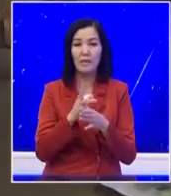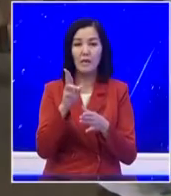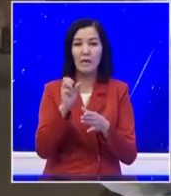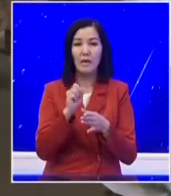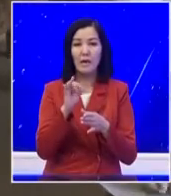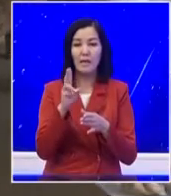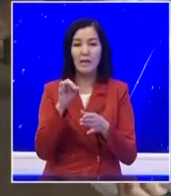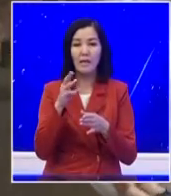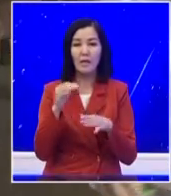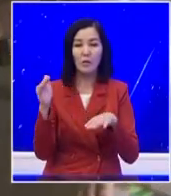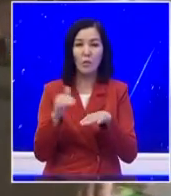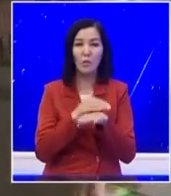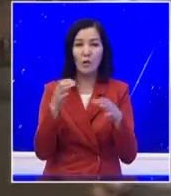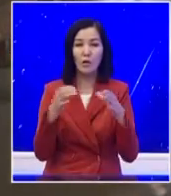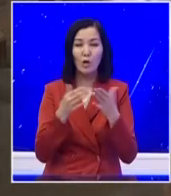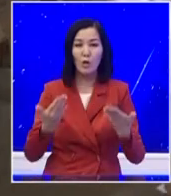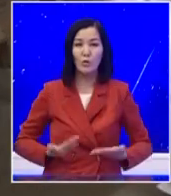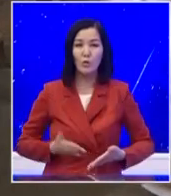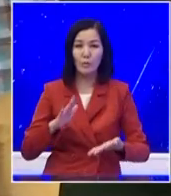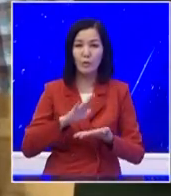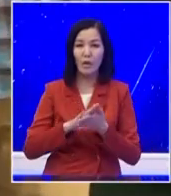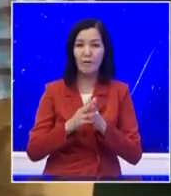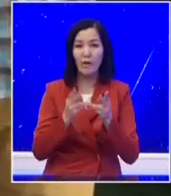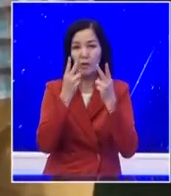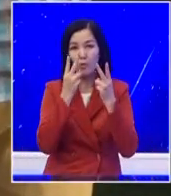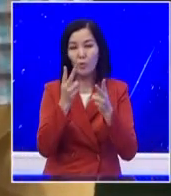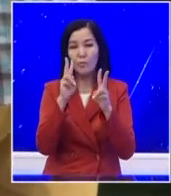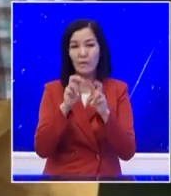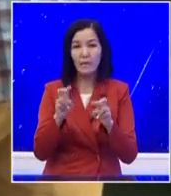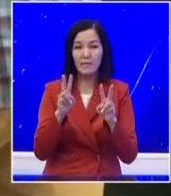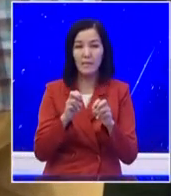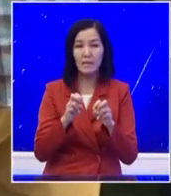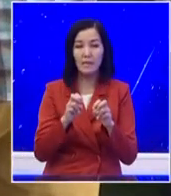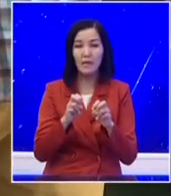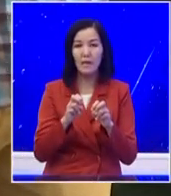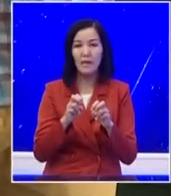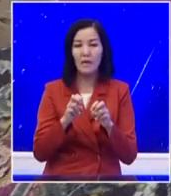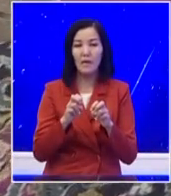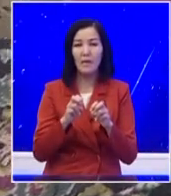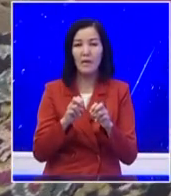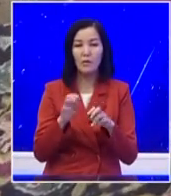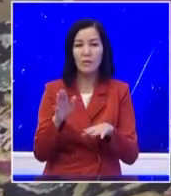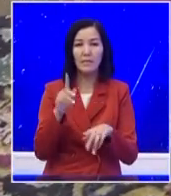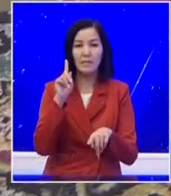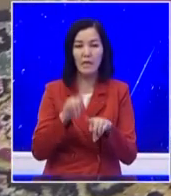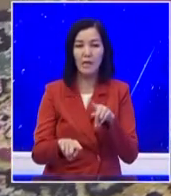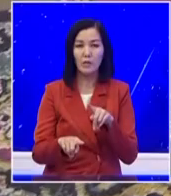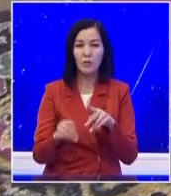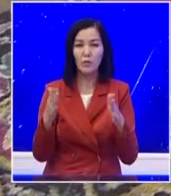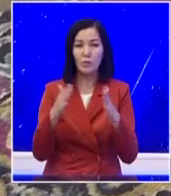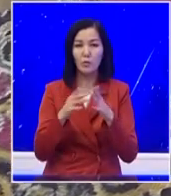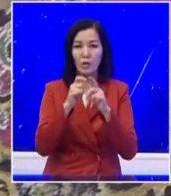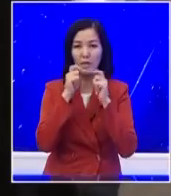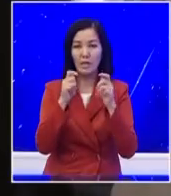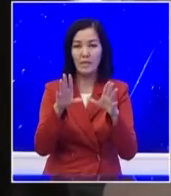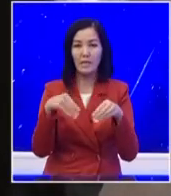жетіпті. Өкілдері келіп тұрмыс жағдайын тексерді. Шарттарға сәйкес болып шығыпты. Көп ұзатпады. Баспана кілтін тарту ете